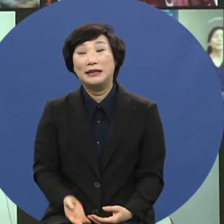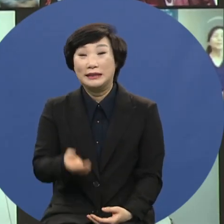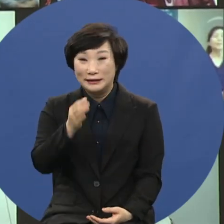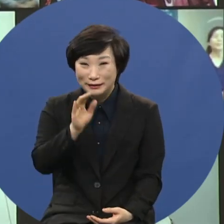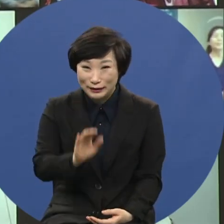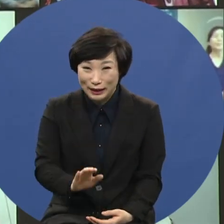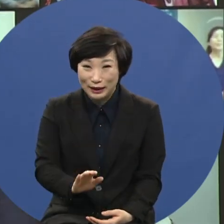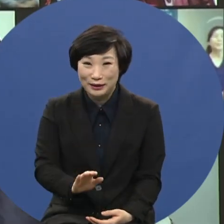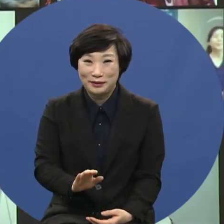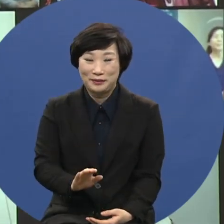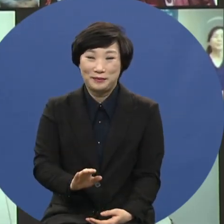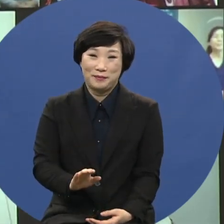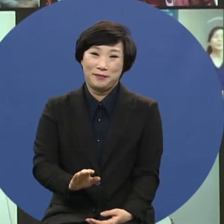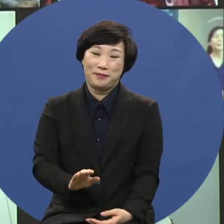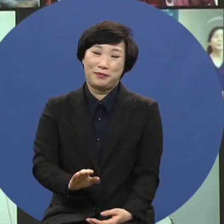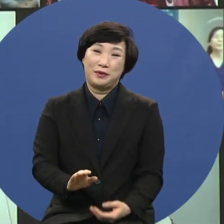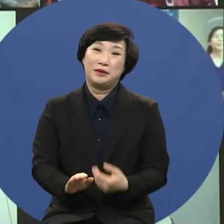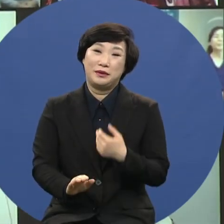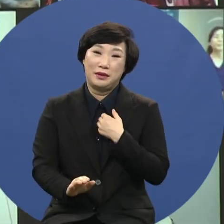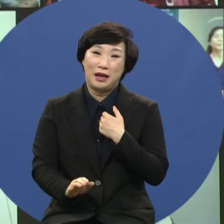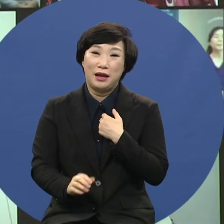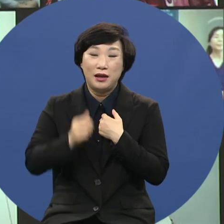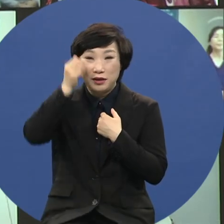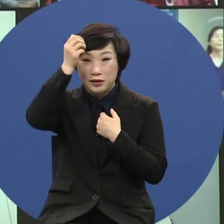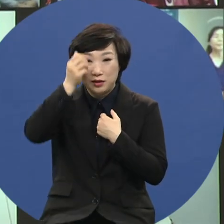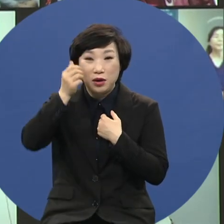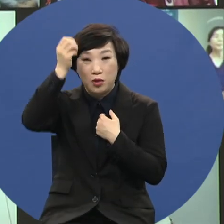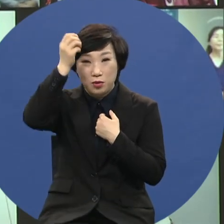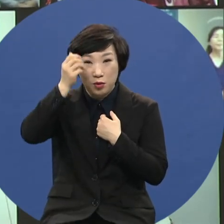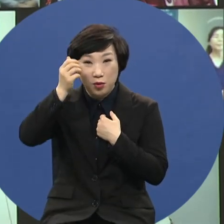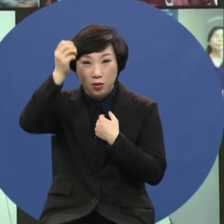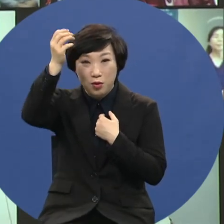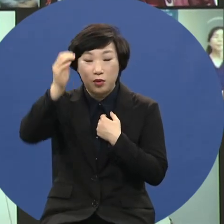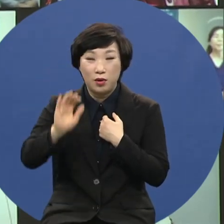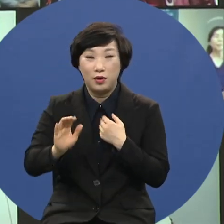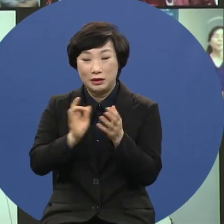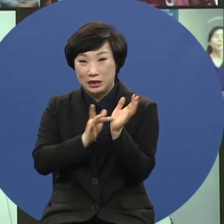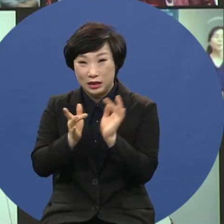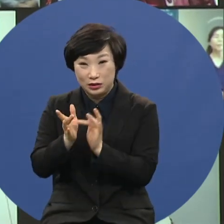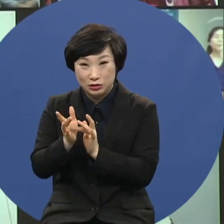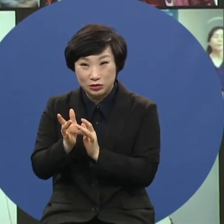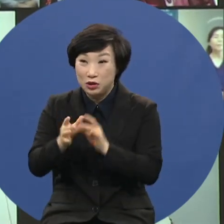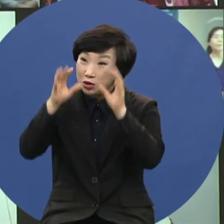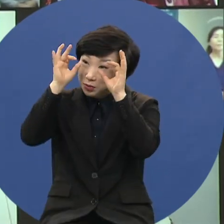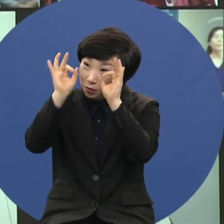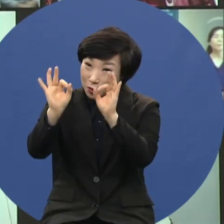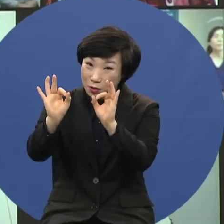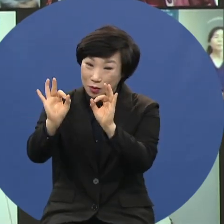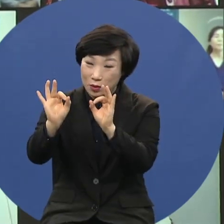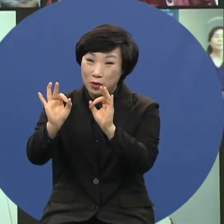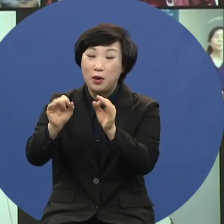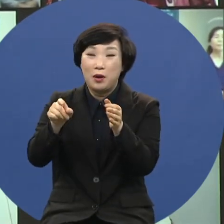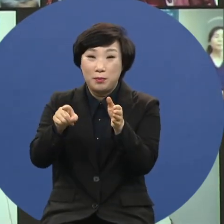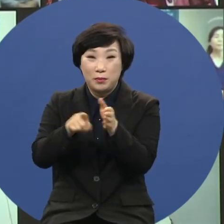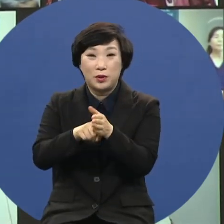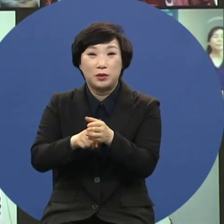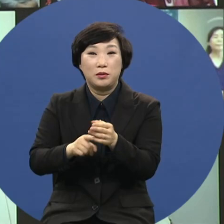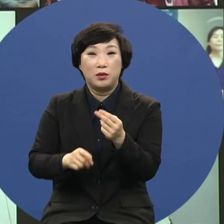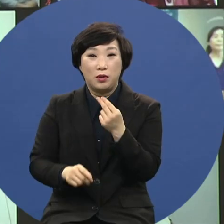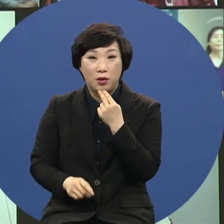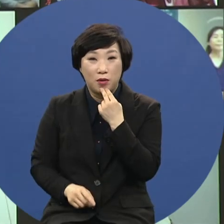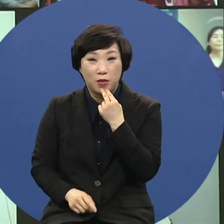그런데 내 영혼이 예수를 보고 믿지